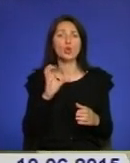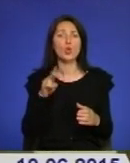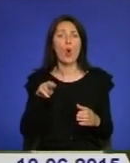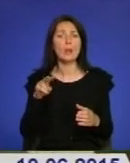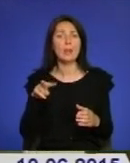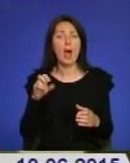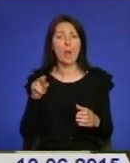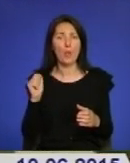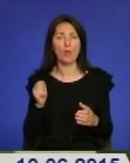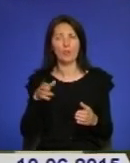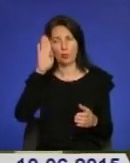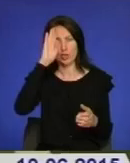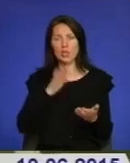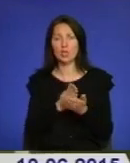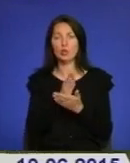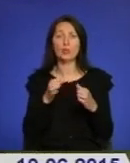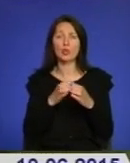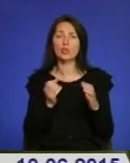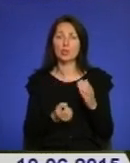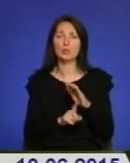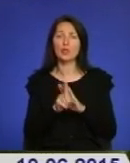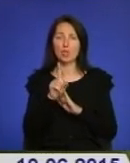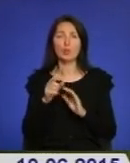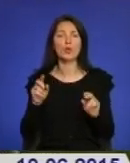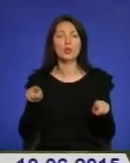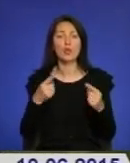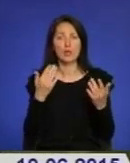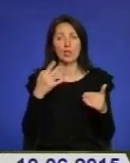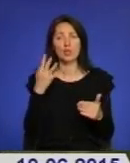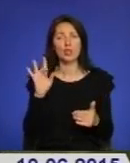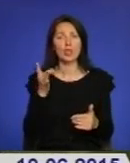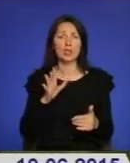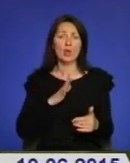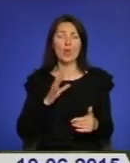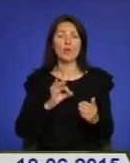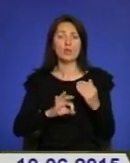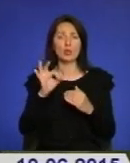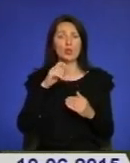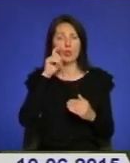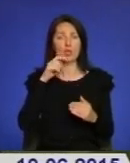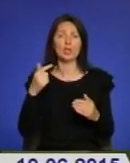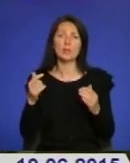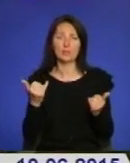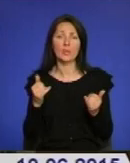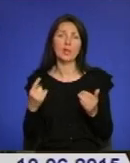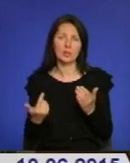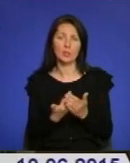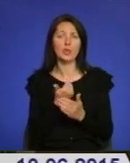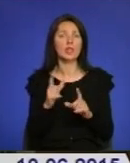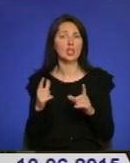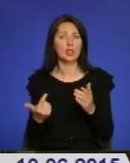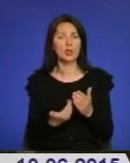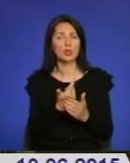громадського порядку, несуть службу на блокпостах. Один із тих, хто отримав посвідчення учасника бойових дій – психолог